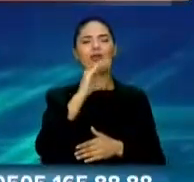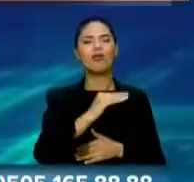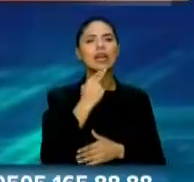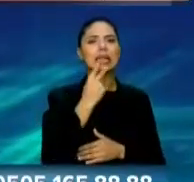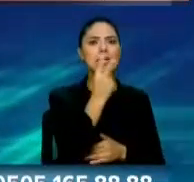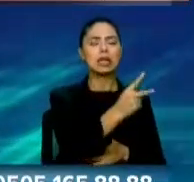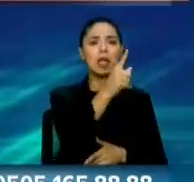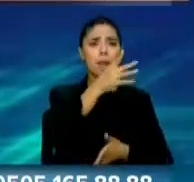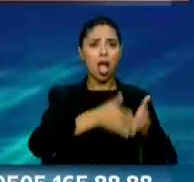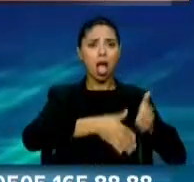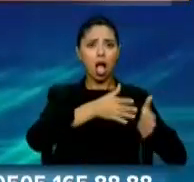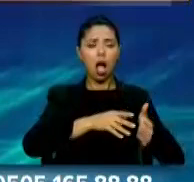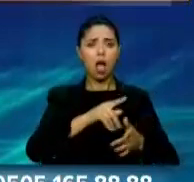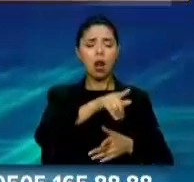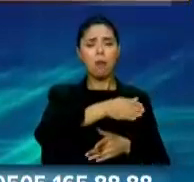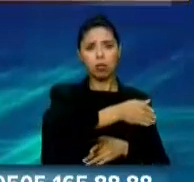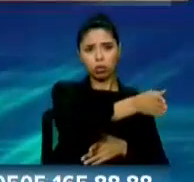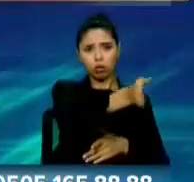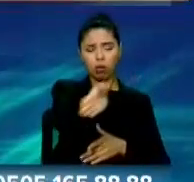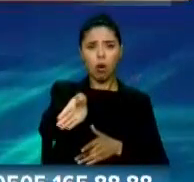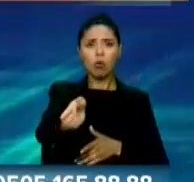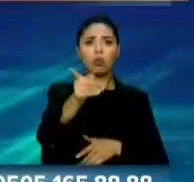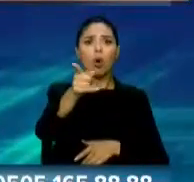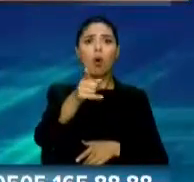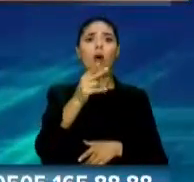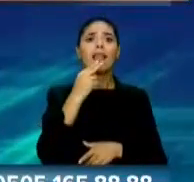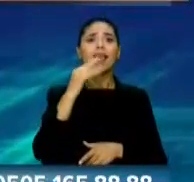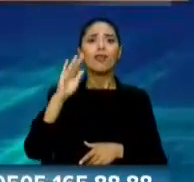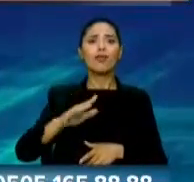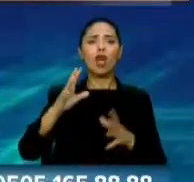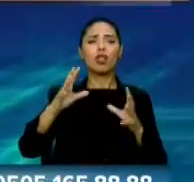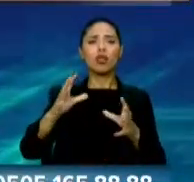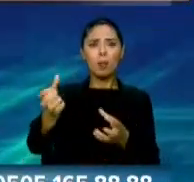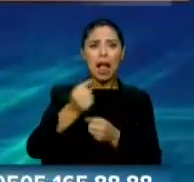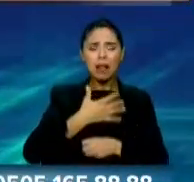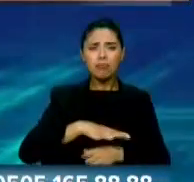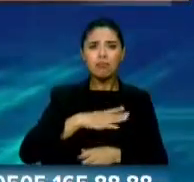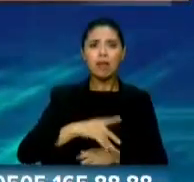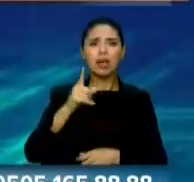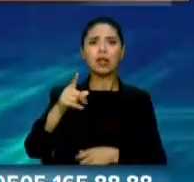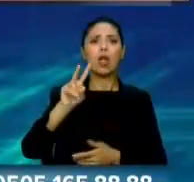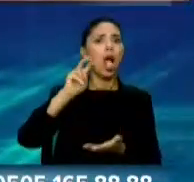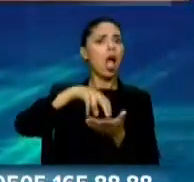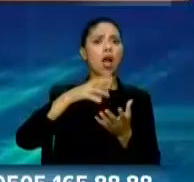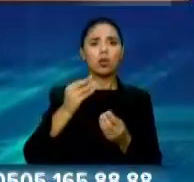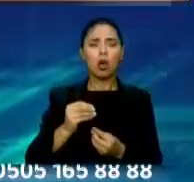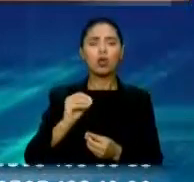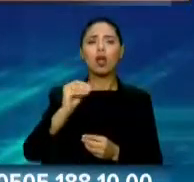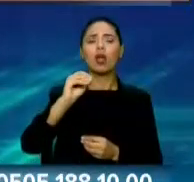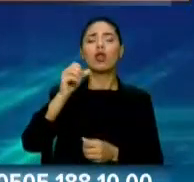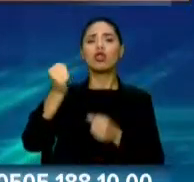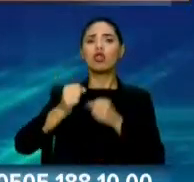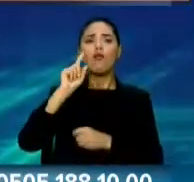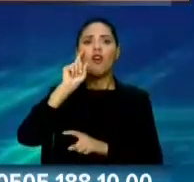sokağa girmek için manevra yaptı, döndü. Tam o sırada küçük kız da topacını almak için yere eğilmişti. Ayakta olsa belki sürücü fark edecekti onu